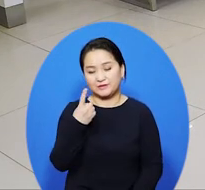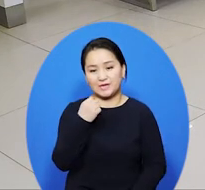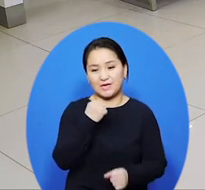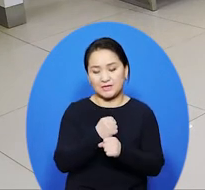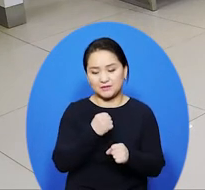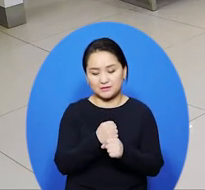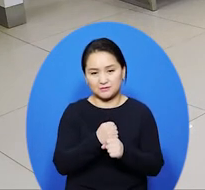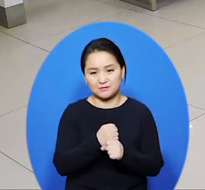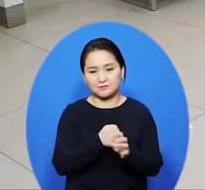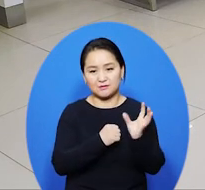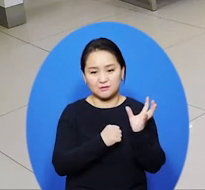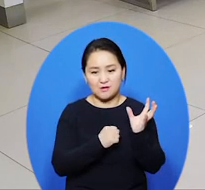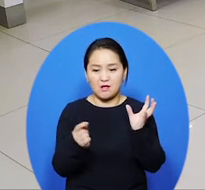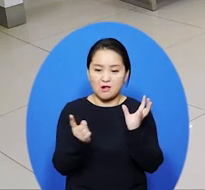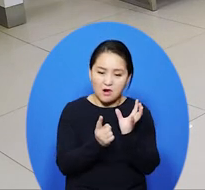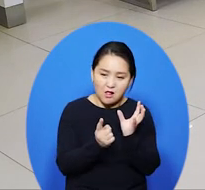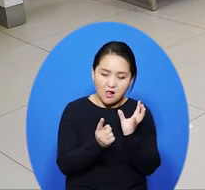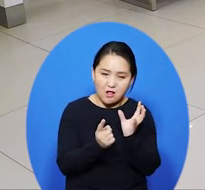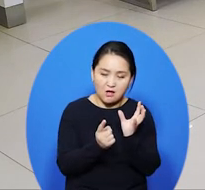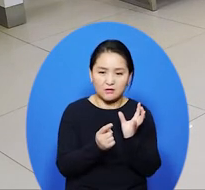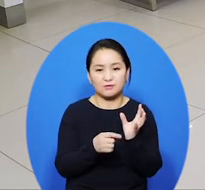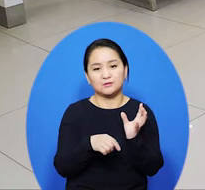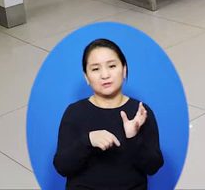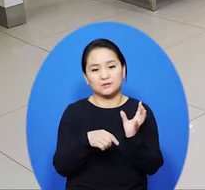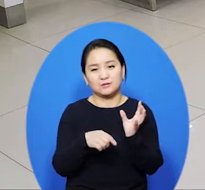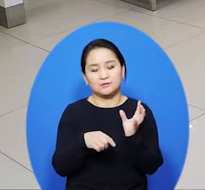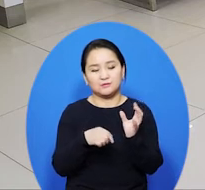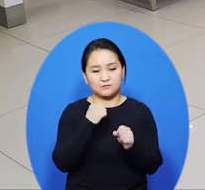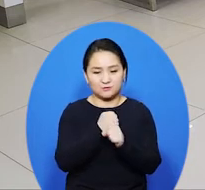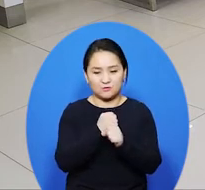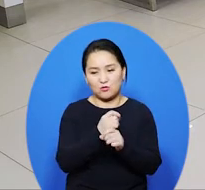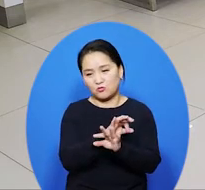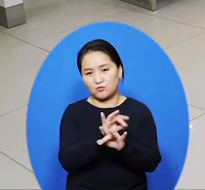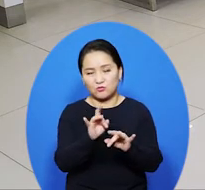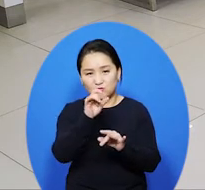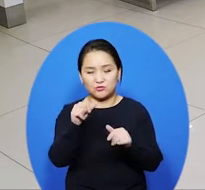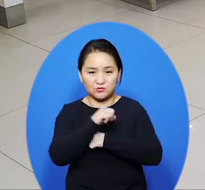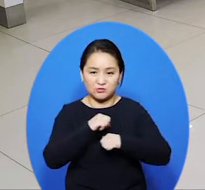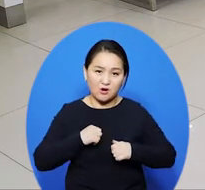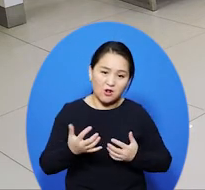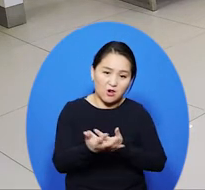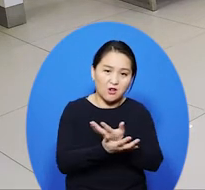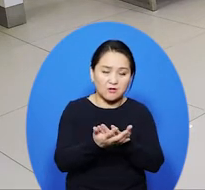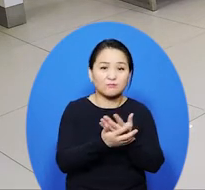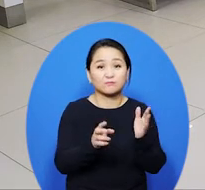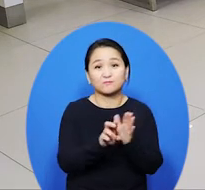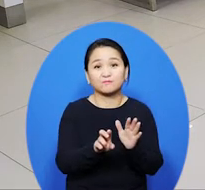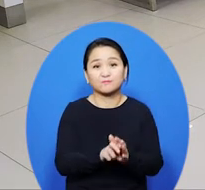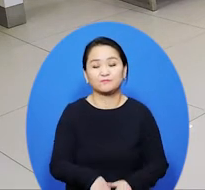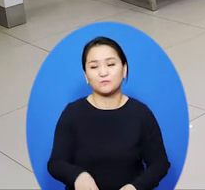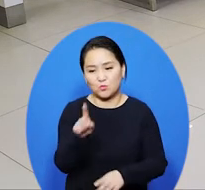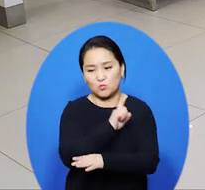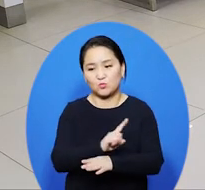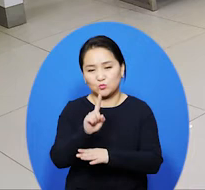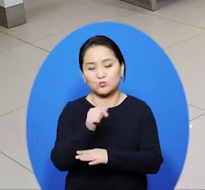нэг ажил олгогчсон олон байгууллага олон иргэдтэй ярилцсан, нэг ажил хайж байгаа иргэнчсэн олон байгууллагатай нэг дор ярилцлага хийвчих боломжтой.